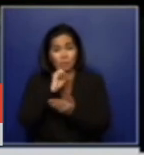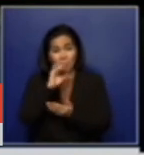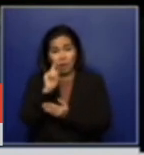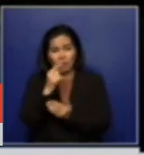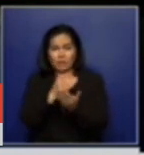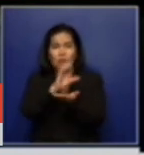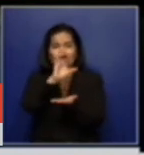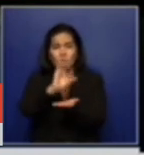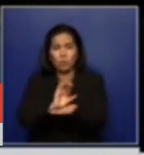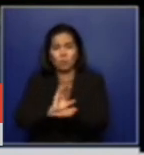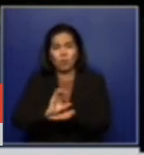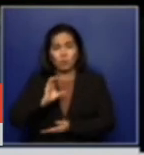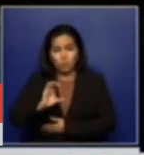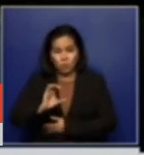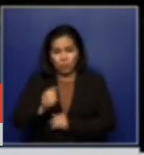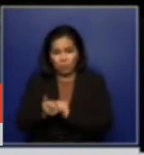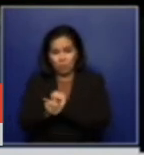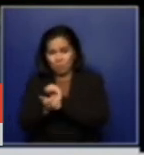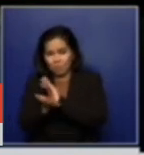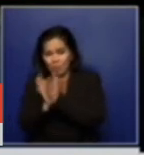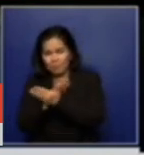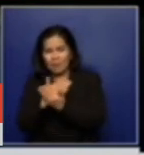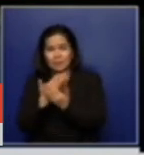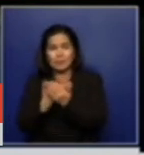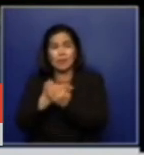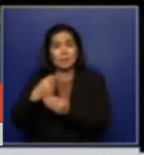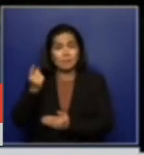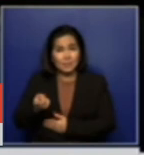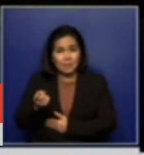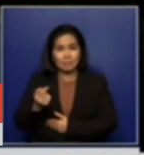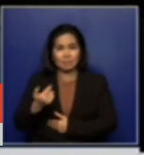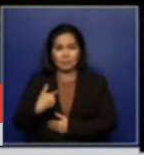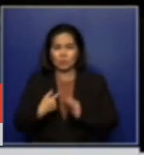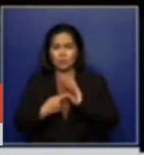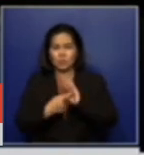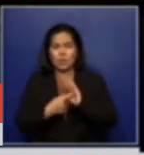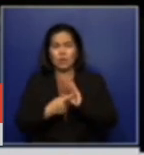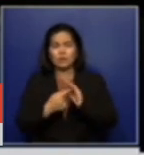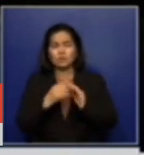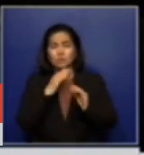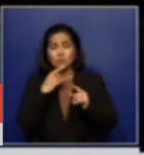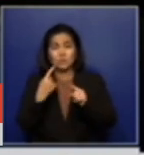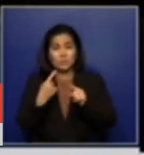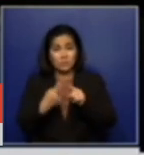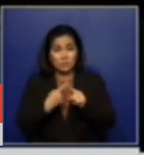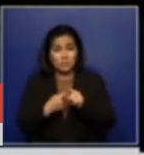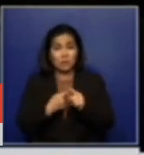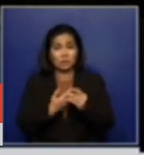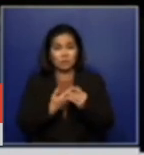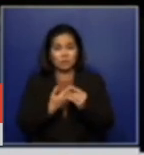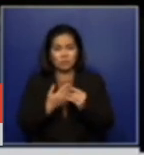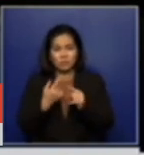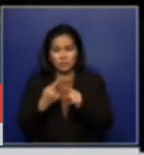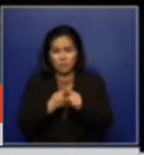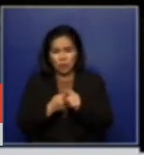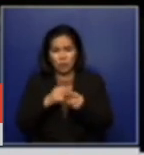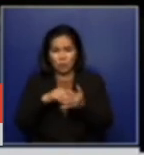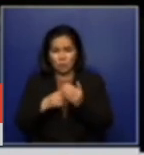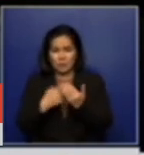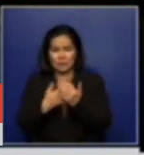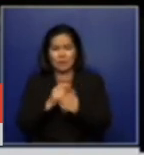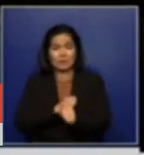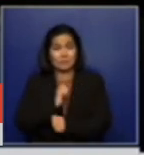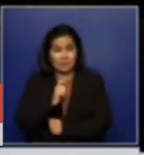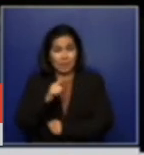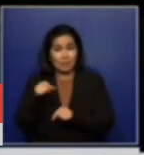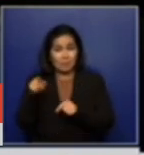าเป็นงบประจำเช่นค่าเช่ารถยนต์เนี่ยครับถ้าซื้อรถยนต์เป็นงบลงทุนแต่มาเช่าเป็นรายจ่ายประจำ